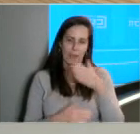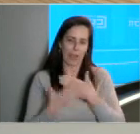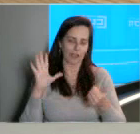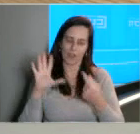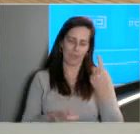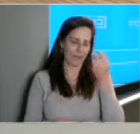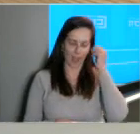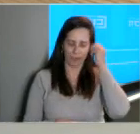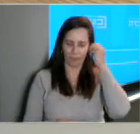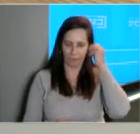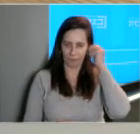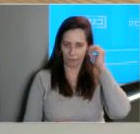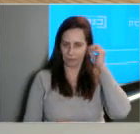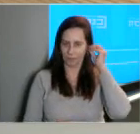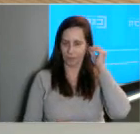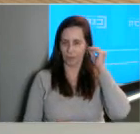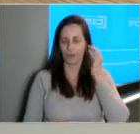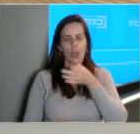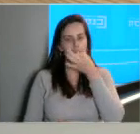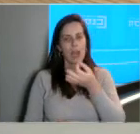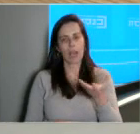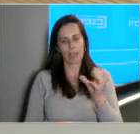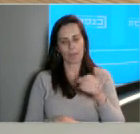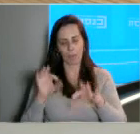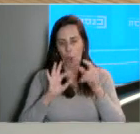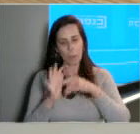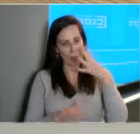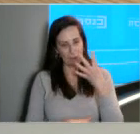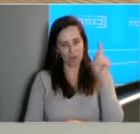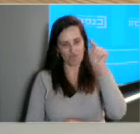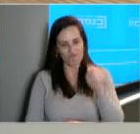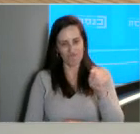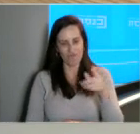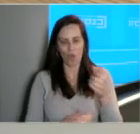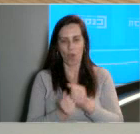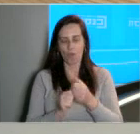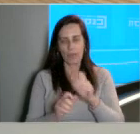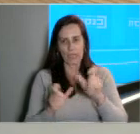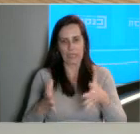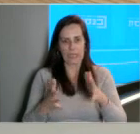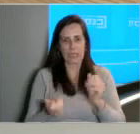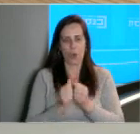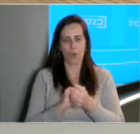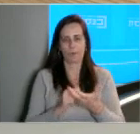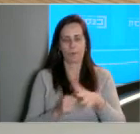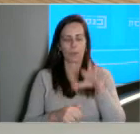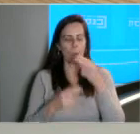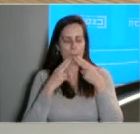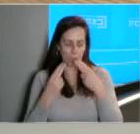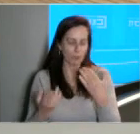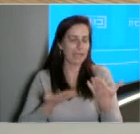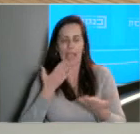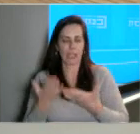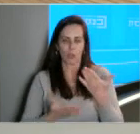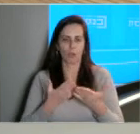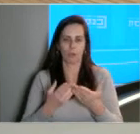יהיה 61 מנדטים להקים ממשלה, והשאלה האמיתית, האם נלך לבחירות רביעיות, כמו שאנשים חוששים, או שיהיה איזשהו קונסטלציה,